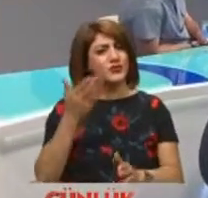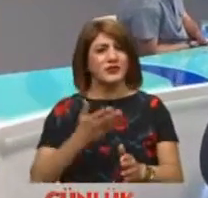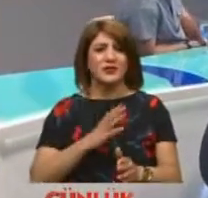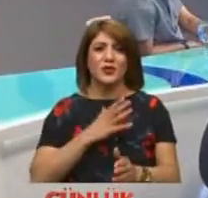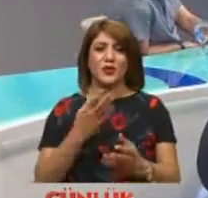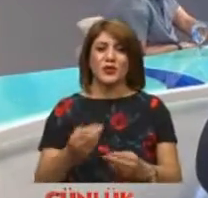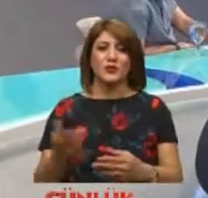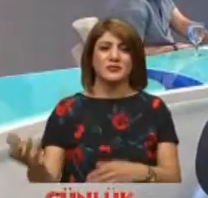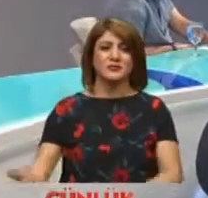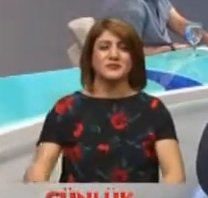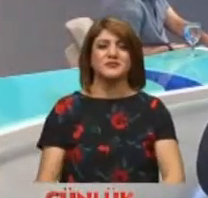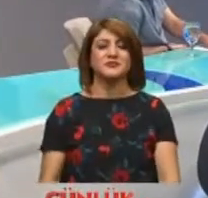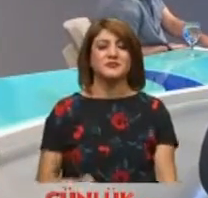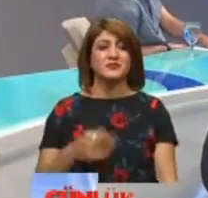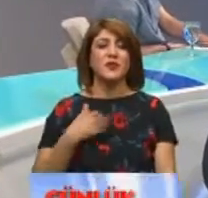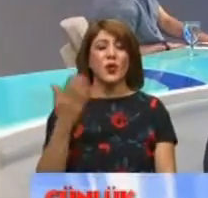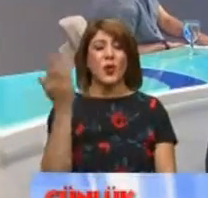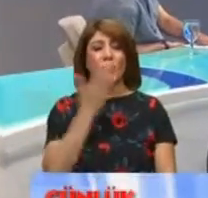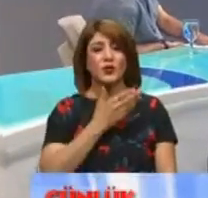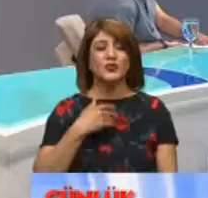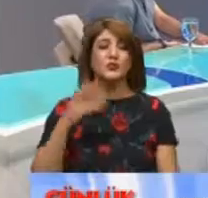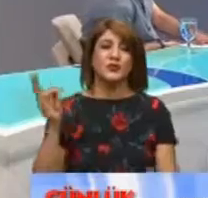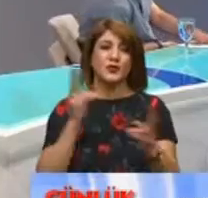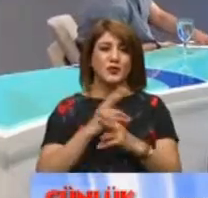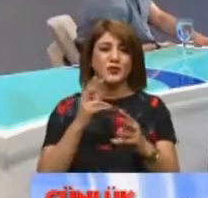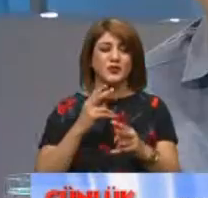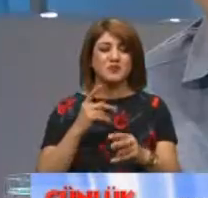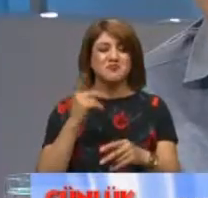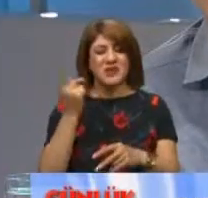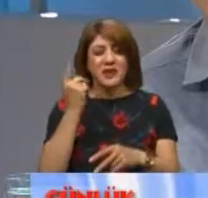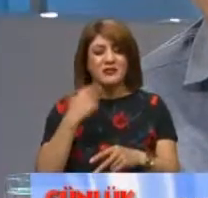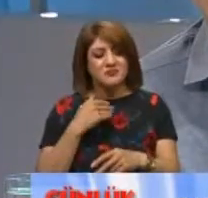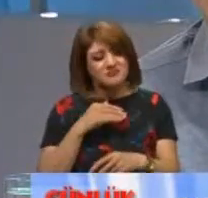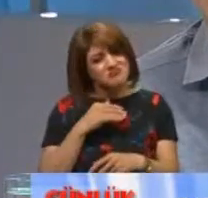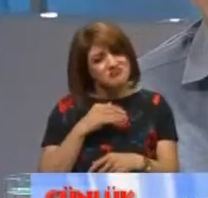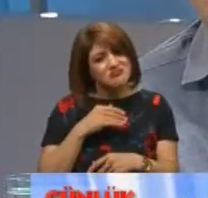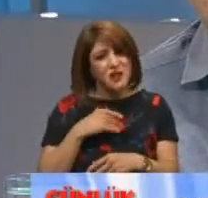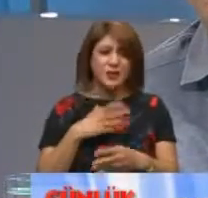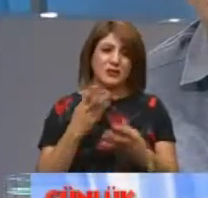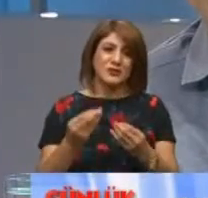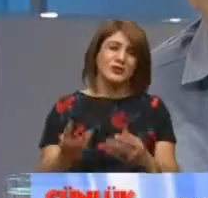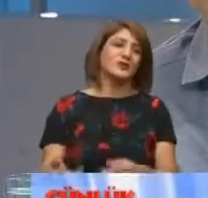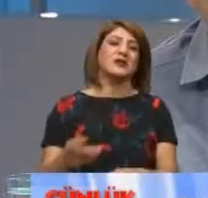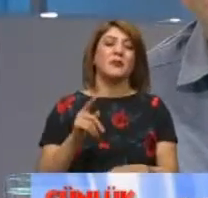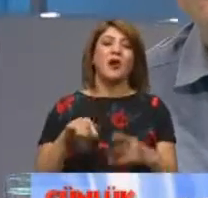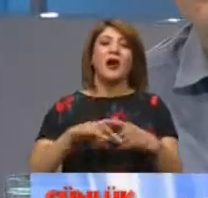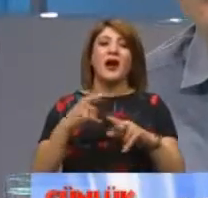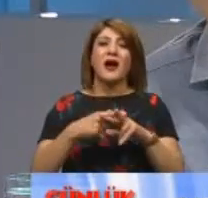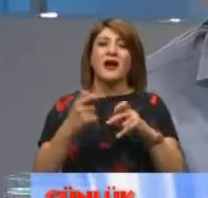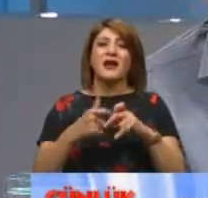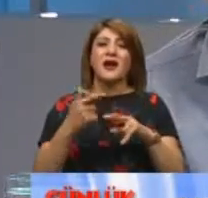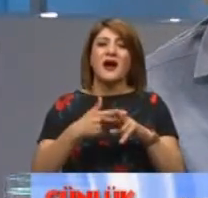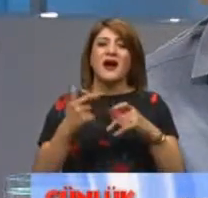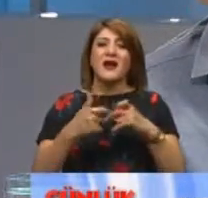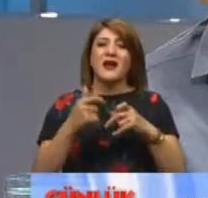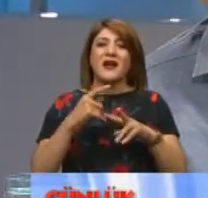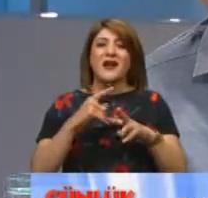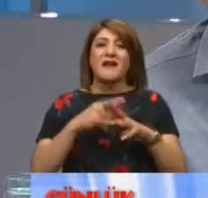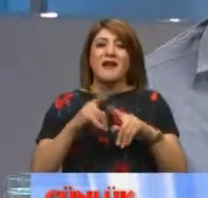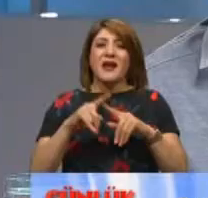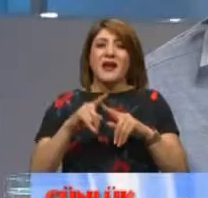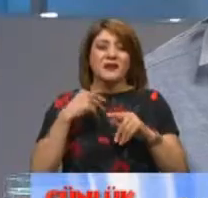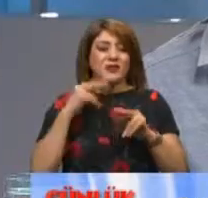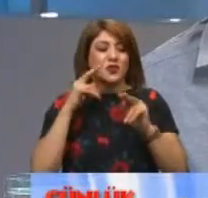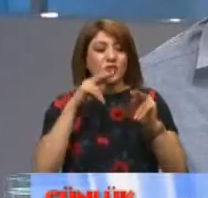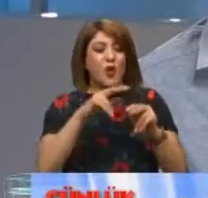Ya şimdi ben bunu okudum, güldüm ama bir tanesinde boynum büküldü. Çünkü burada şey diyor ya, hararet göstergesine